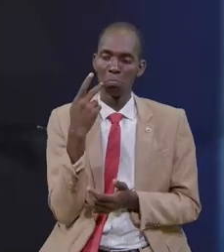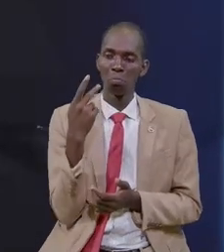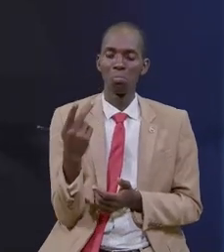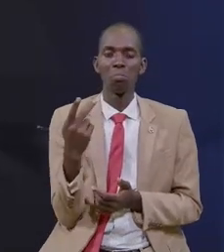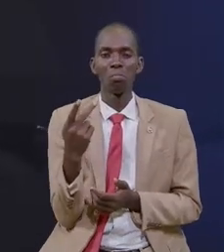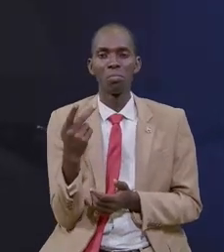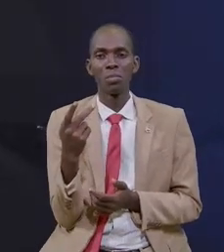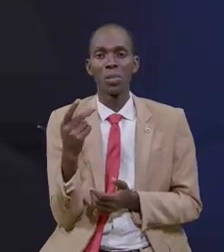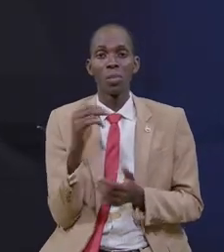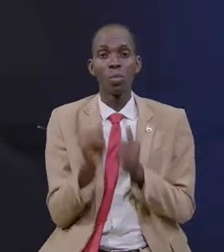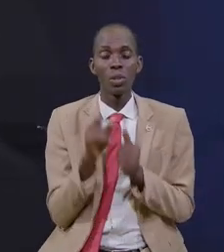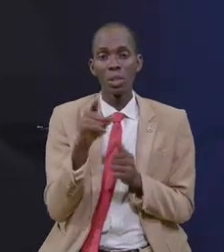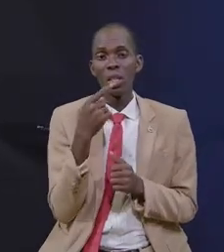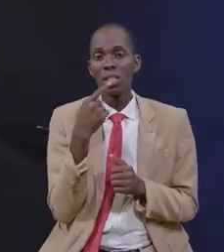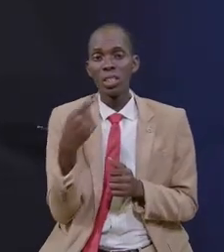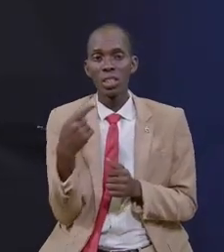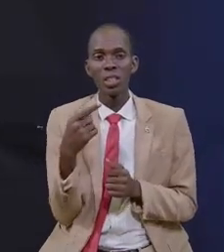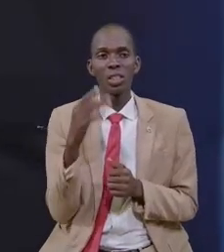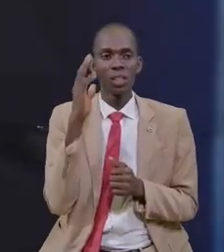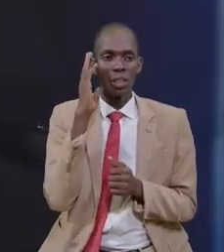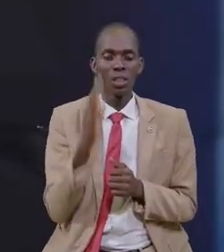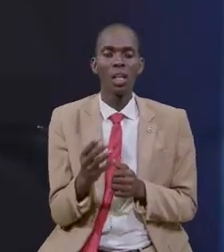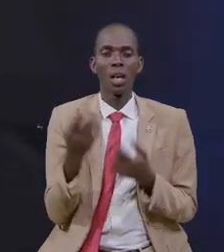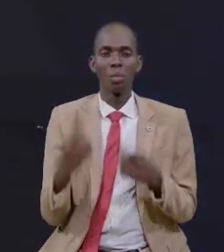que ce qu'il dit arrive, il le